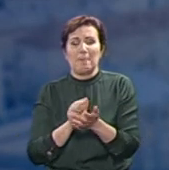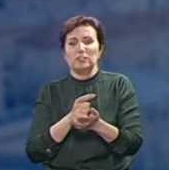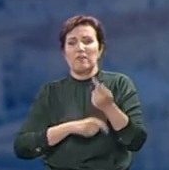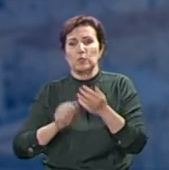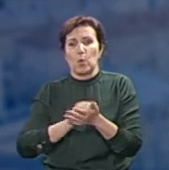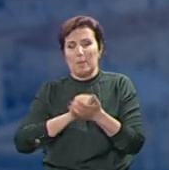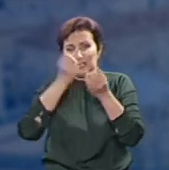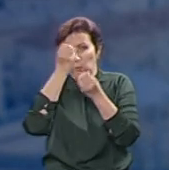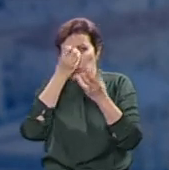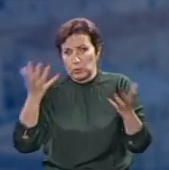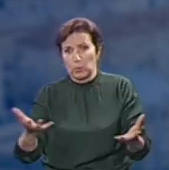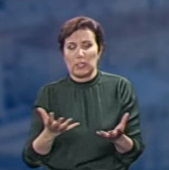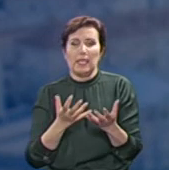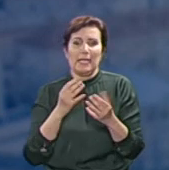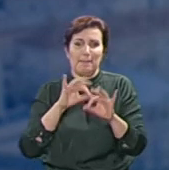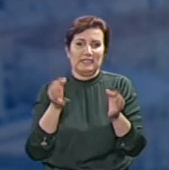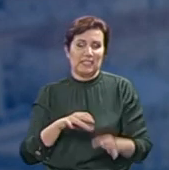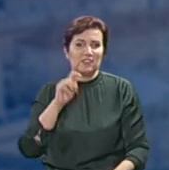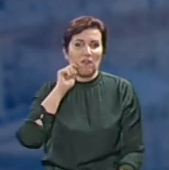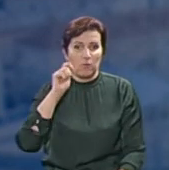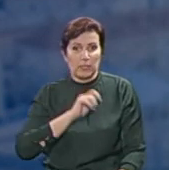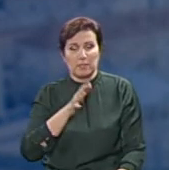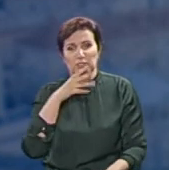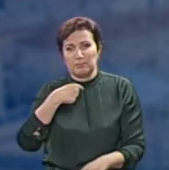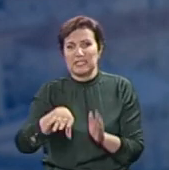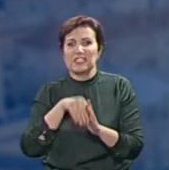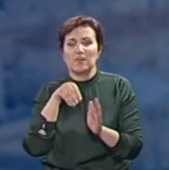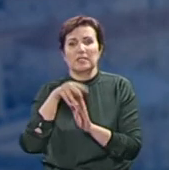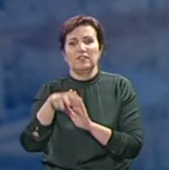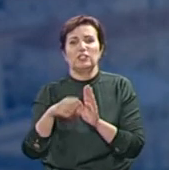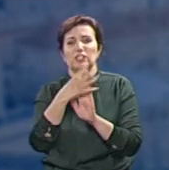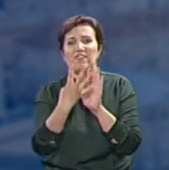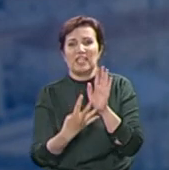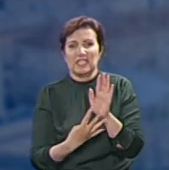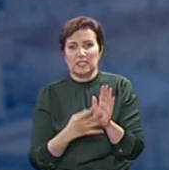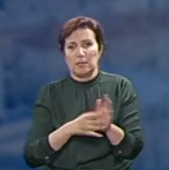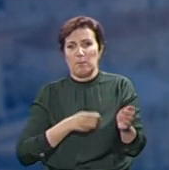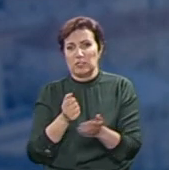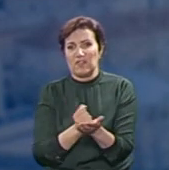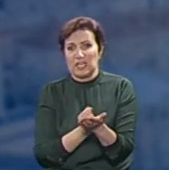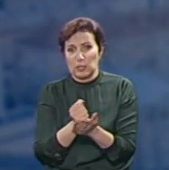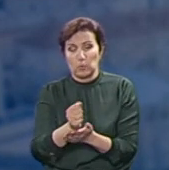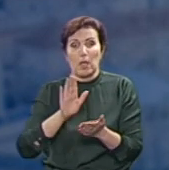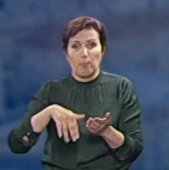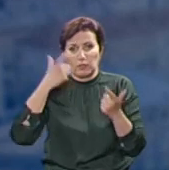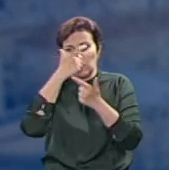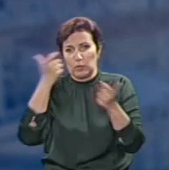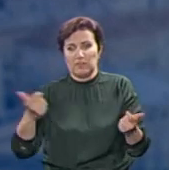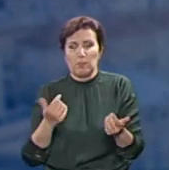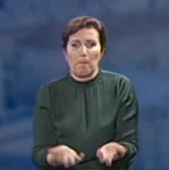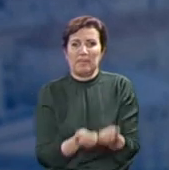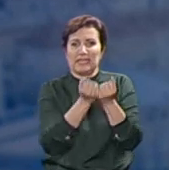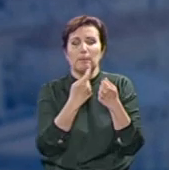культури, предметів культури та мистецтва в Україну. Під час президентських виборів 2019-го подав свою кандидатуру, а потім оголосив про